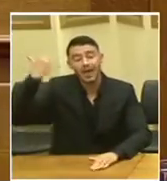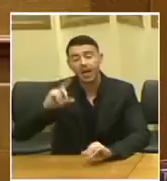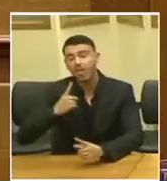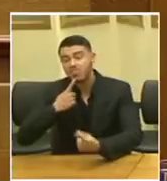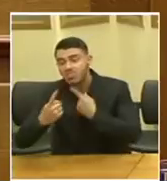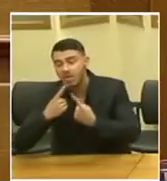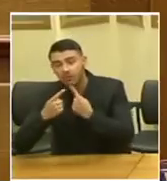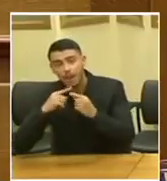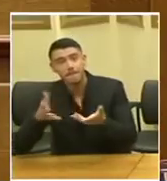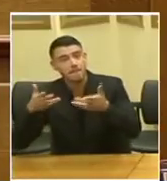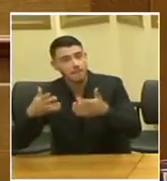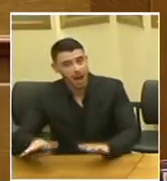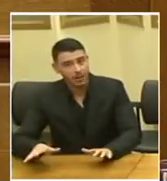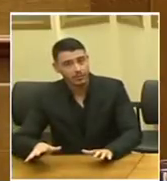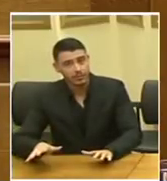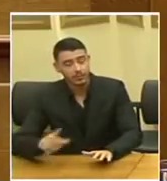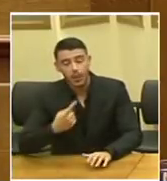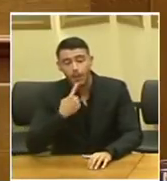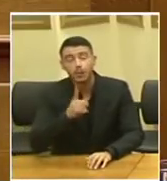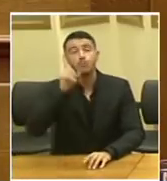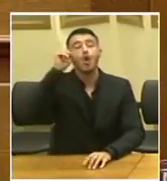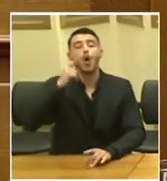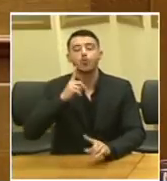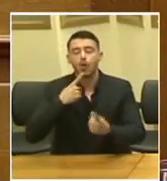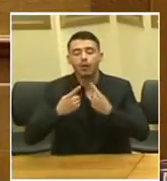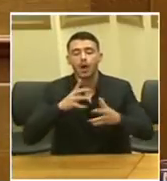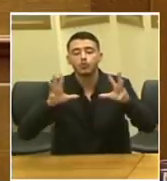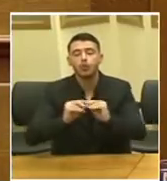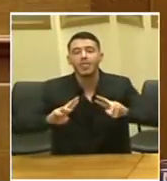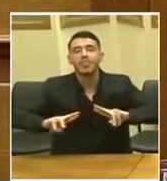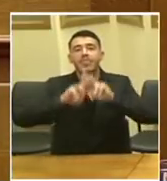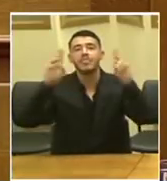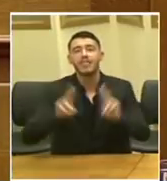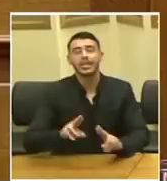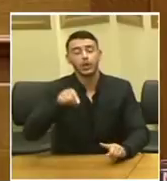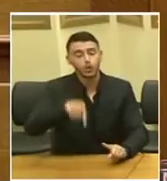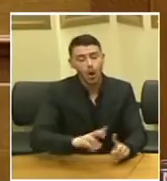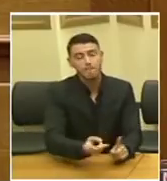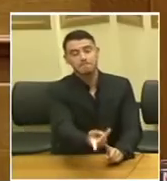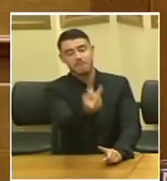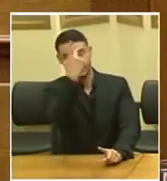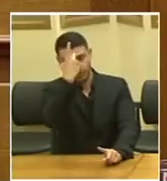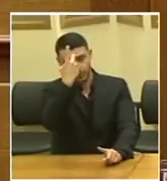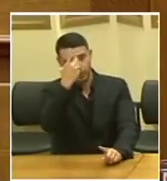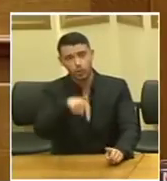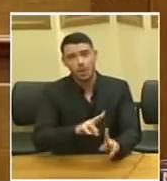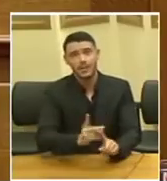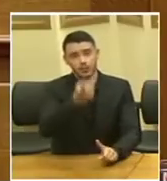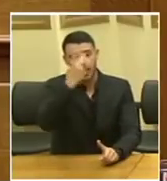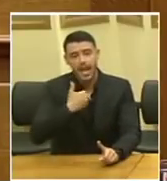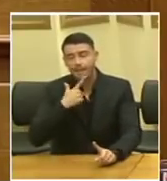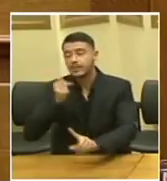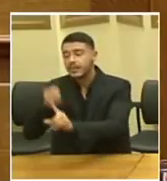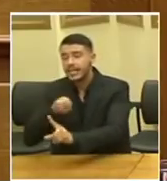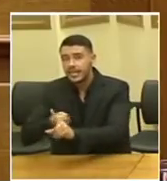αυτό, για πάσα διεθνή χρήση, μας παραμονιέστε, γιατί έχουμε χρονοδιαγράμματα πρακτικής υλοποίησης του